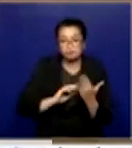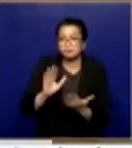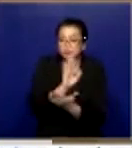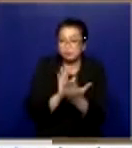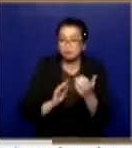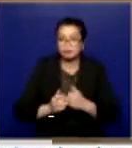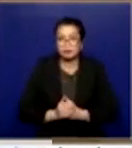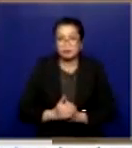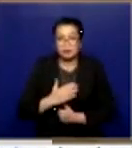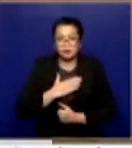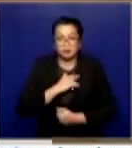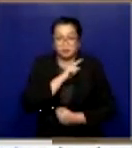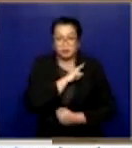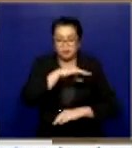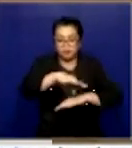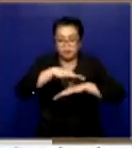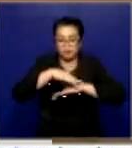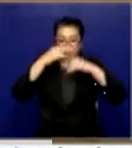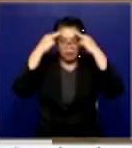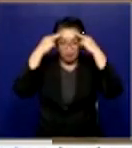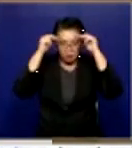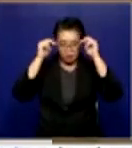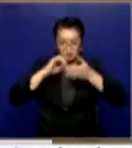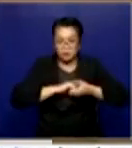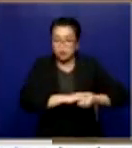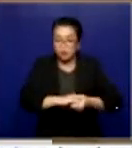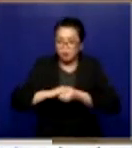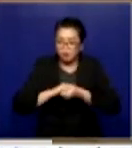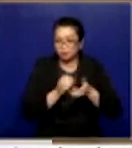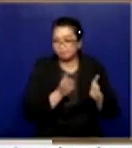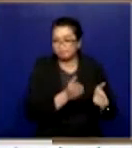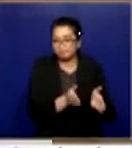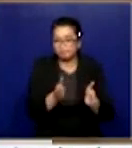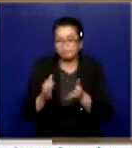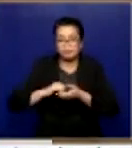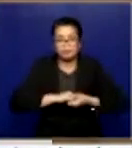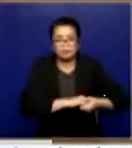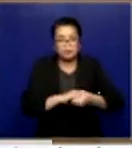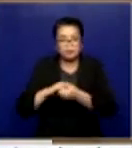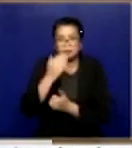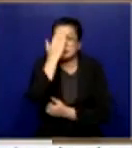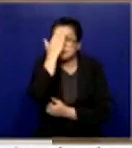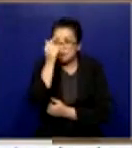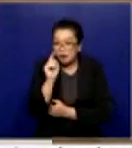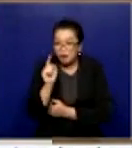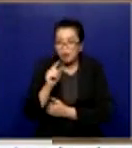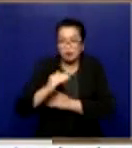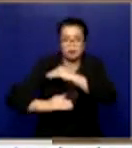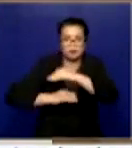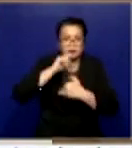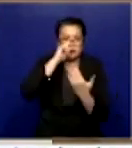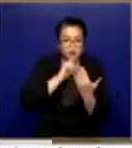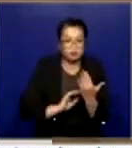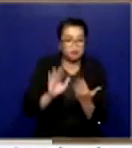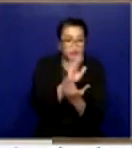ถ้าผมไปทำหน้าที่ได้ใหม่แล้วก็ตีเพื่อร่วมมือกับทุกไปทุกอย่างผู้เจริญน่าอย่างเต็มความสามารถเพื่อขับเคลื่อนประเทศ